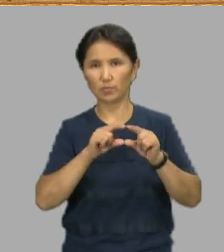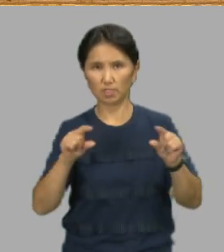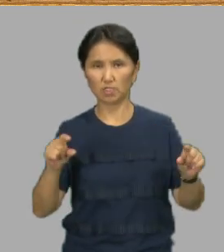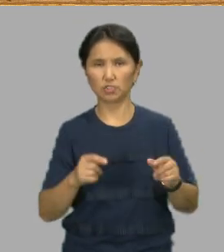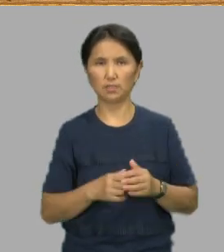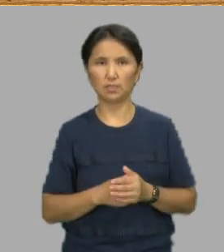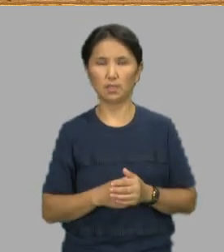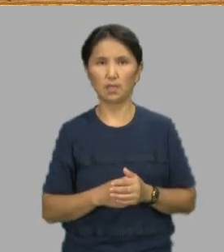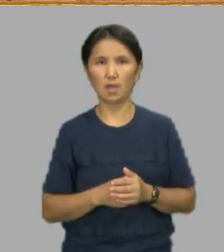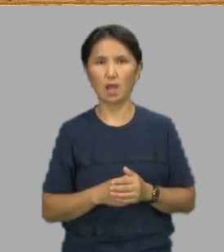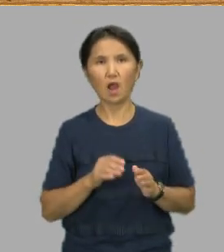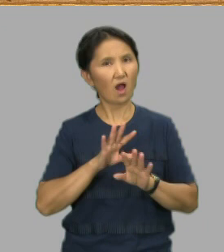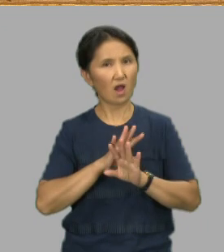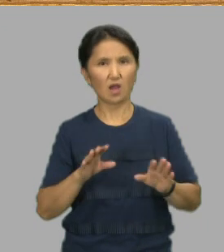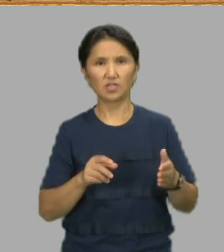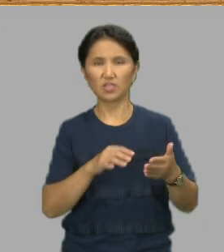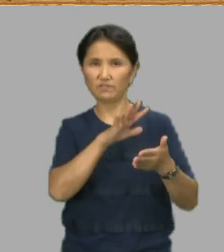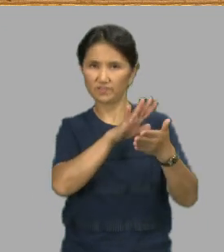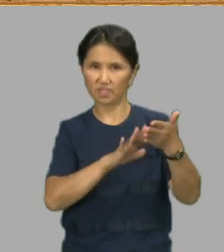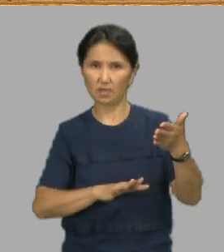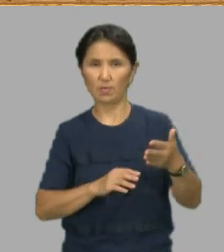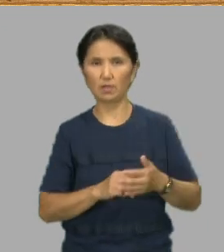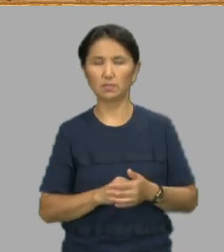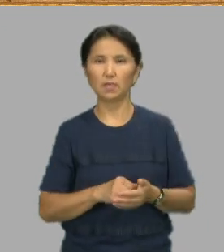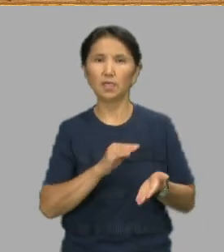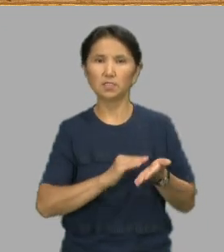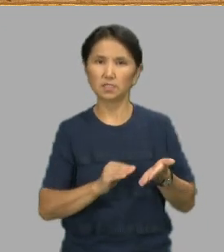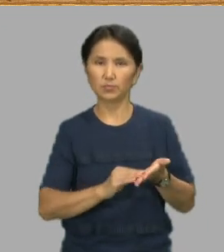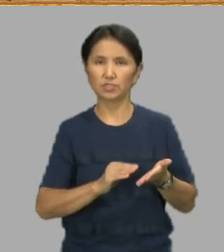в предложениях, а не в схемах.